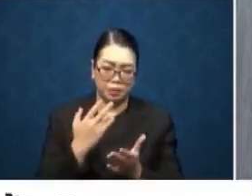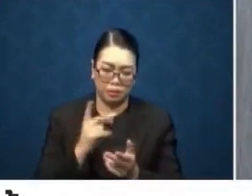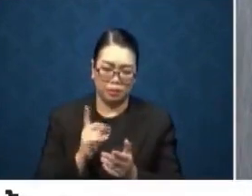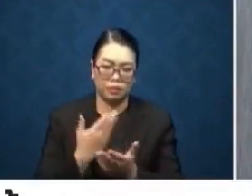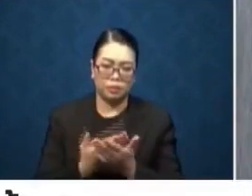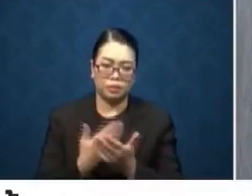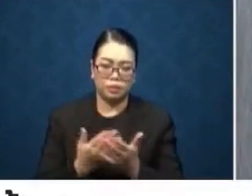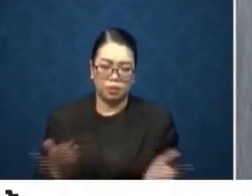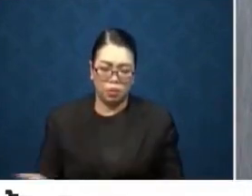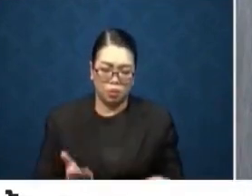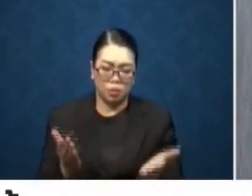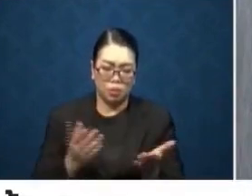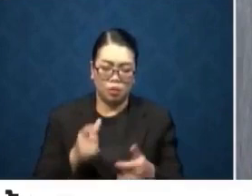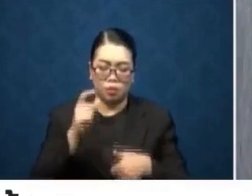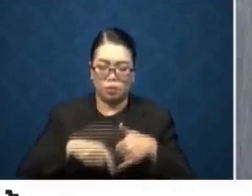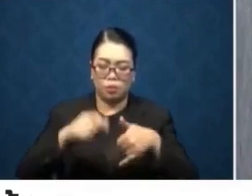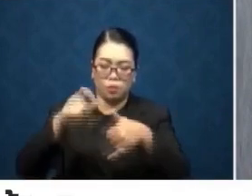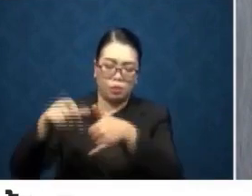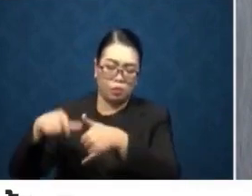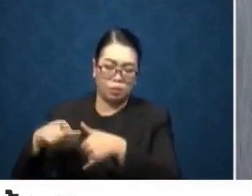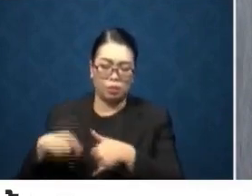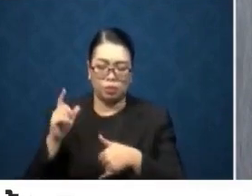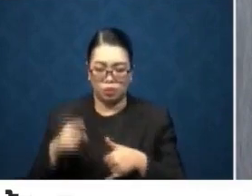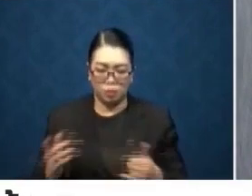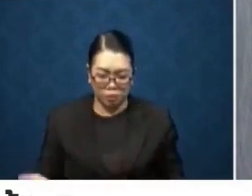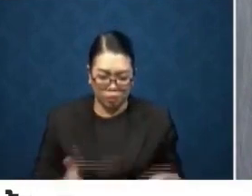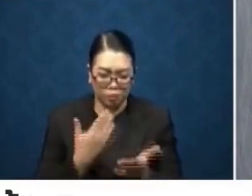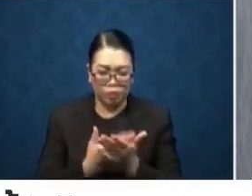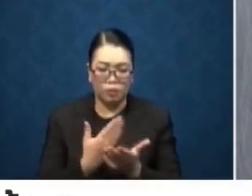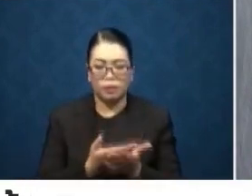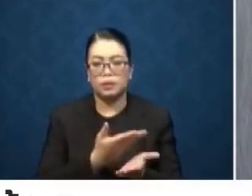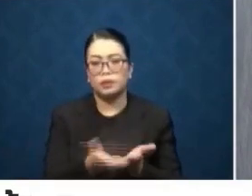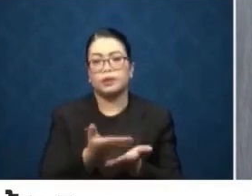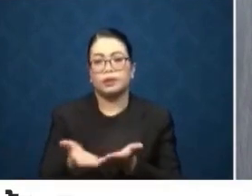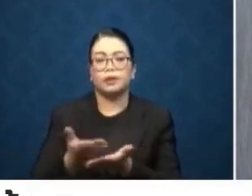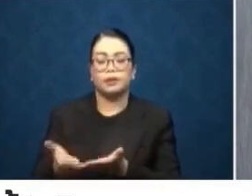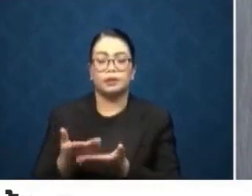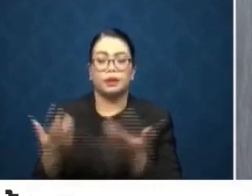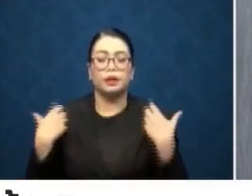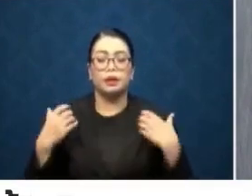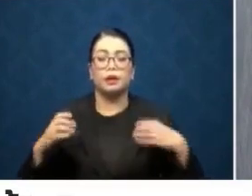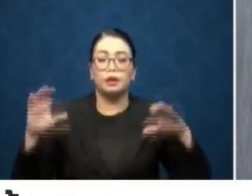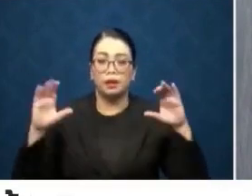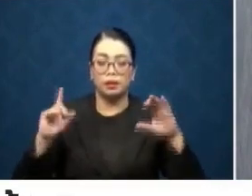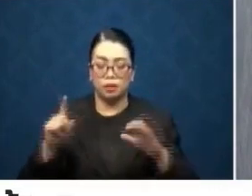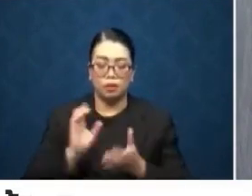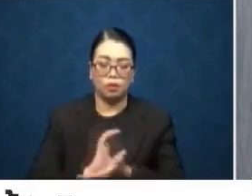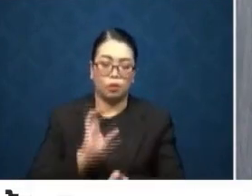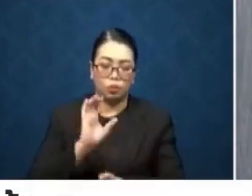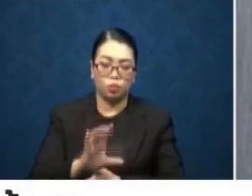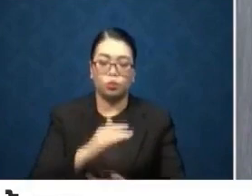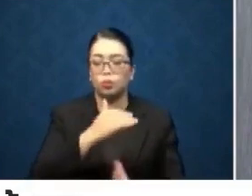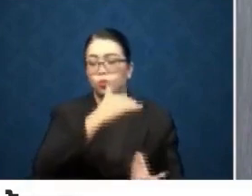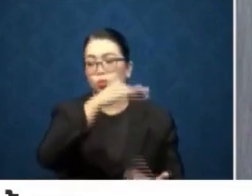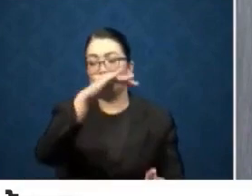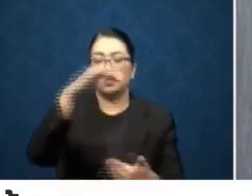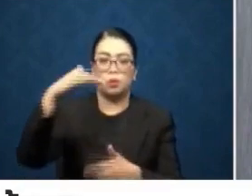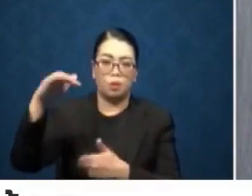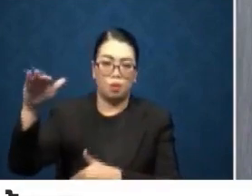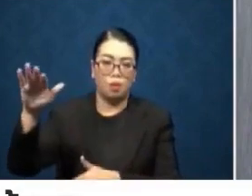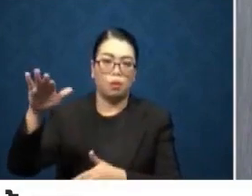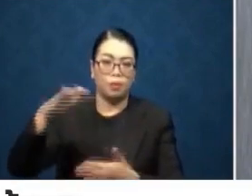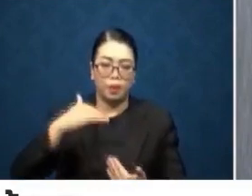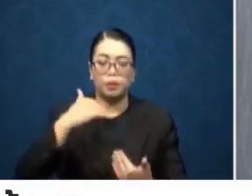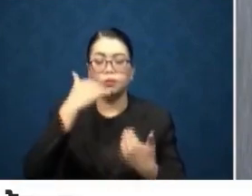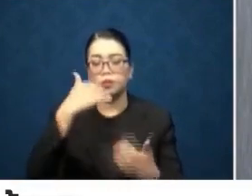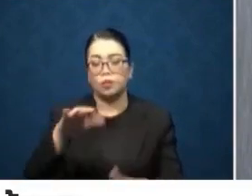จะกระตุ้นการบริโภคส่วนบุคคลแต่ควรเน้นการใช้จ่ายของภาครัฐในการสร้างศักยภาพในการลงทุนและการส่งออกมากกว่านะ